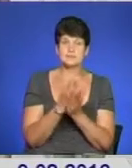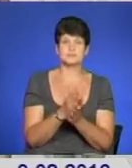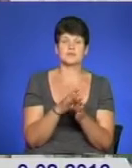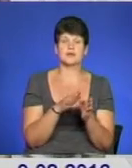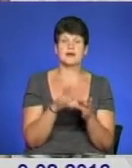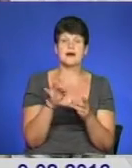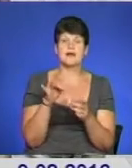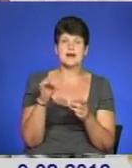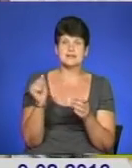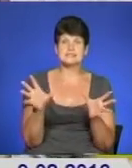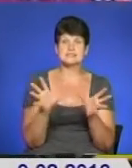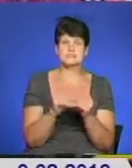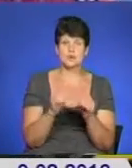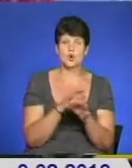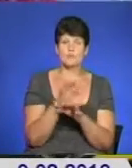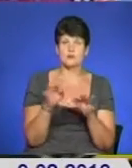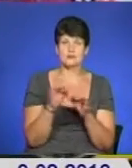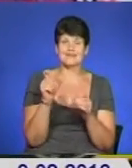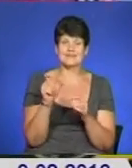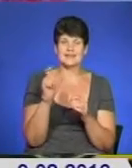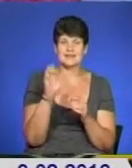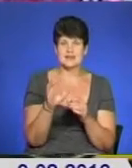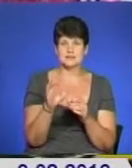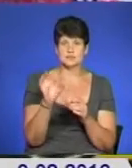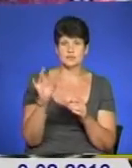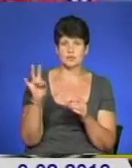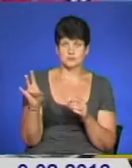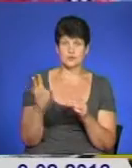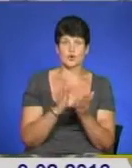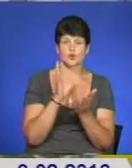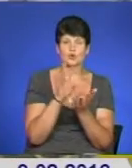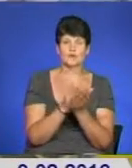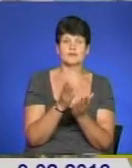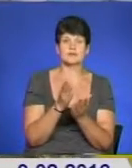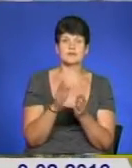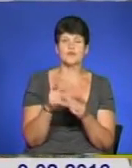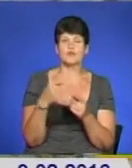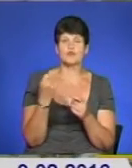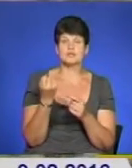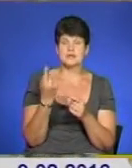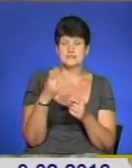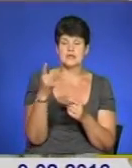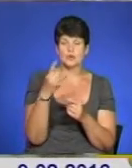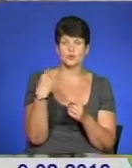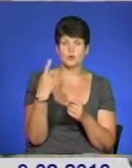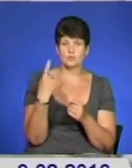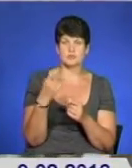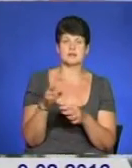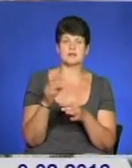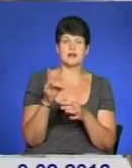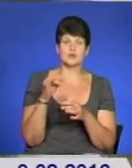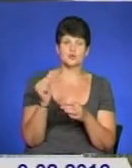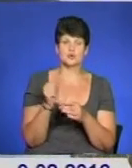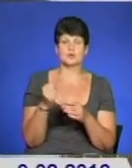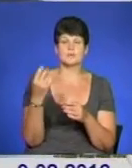спільного проекту ЄС про ООН місцевий розвиток орієнтований на громаду у 11 районах області реалізують 41 мікропроект